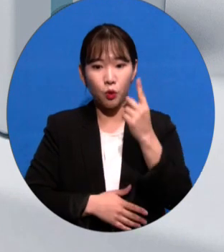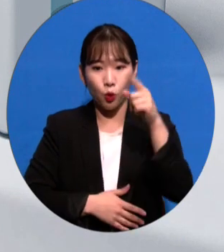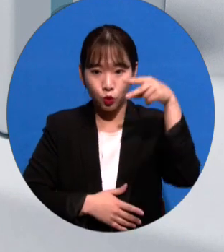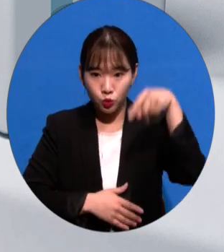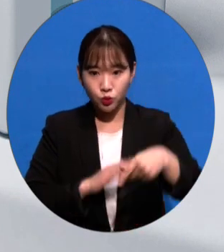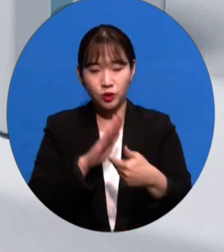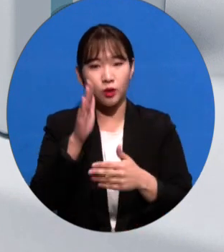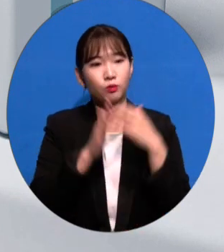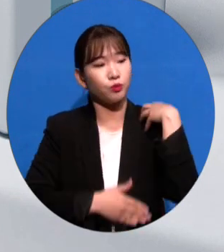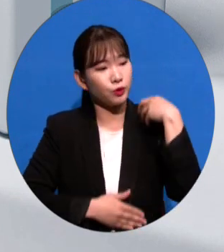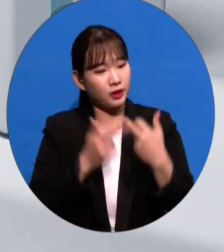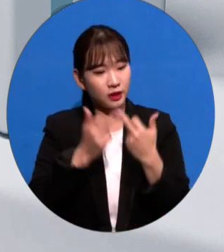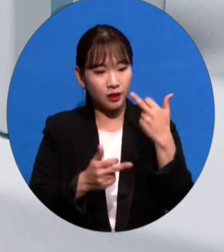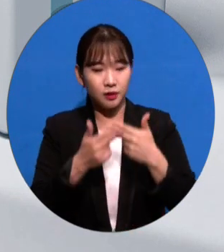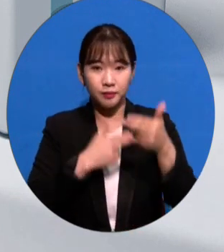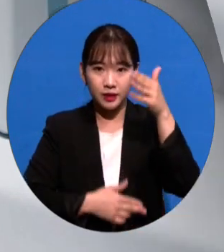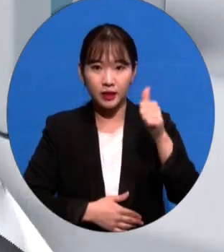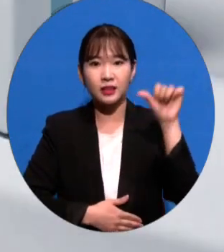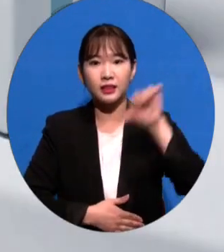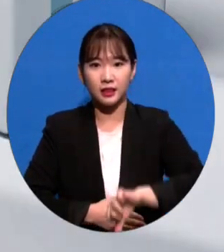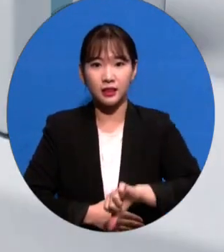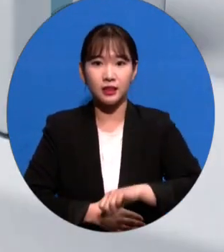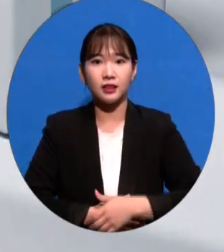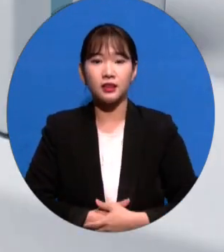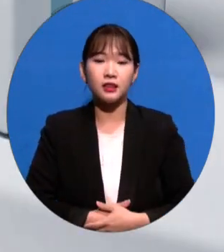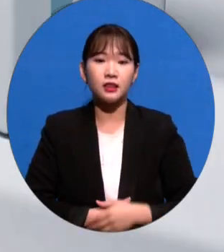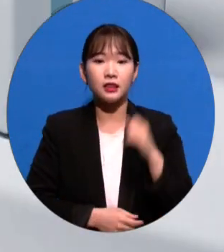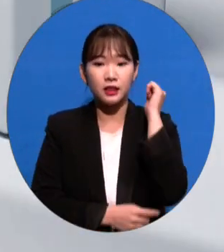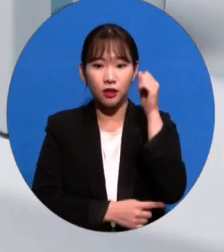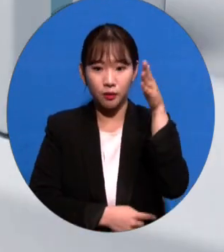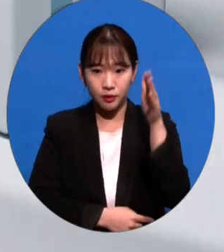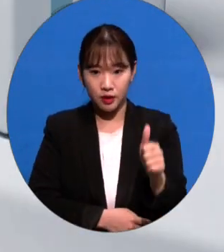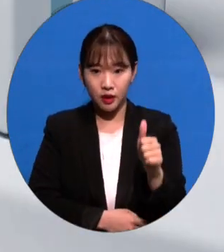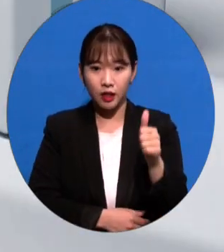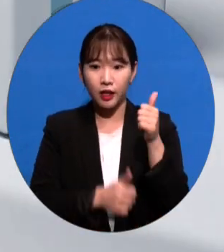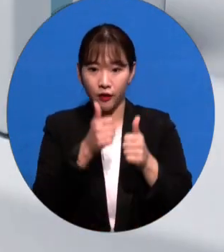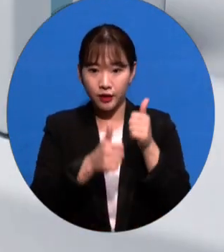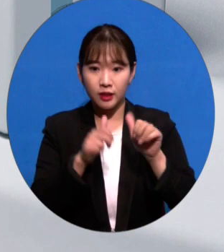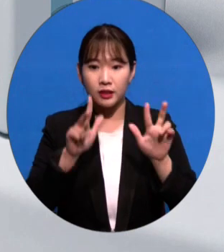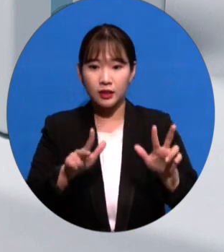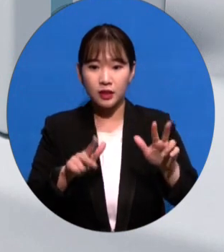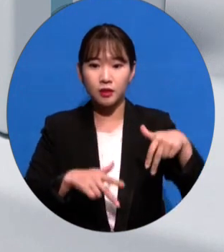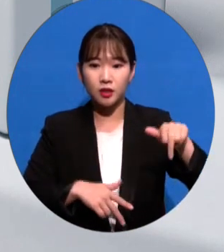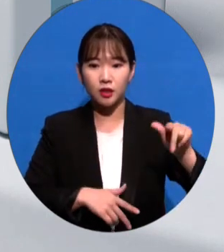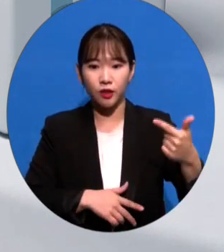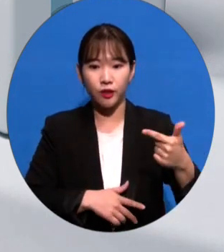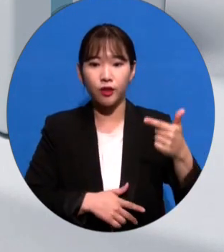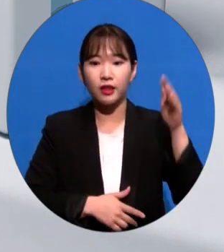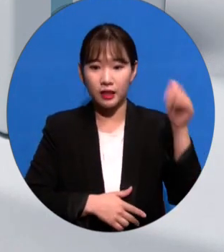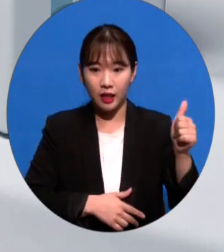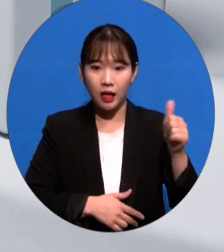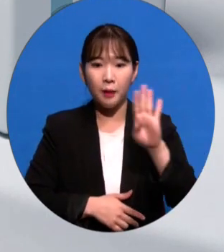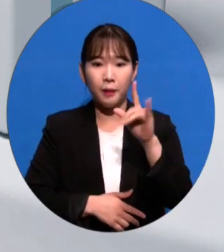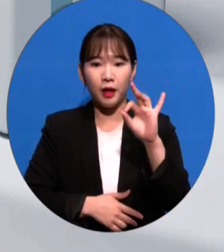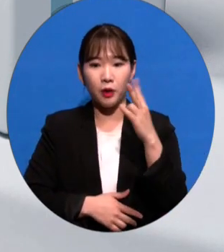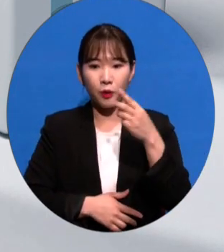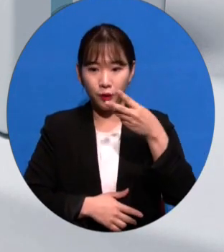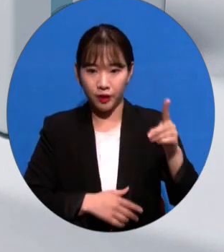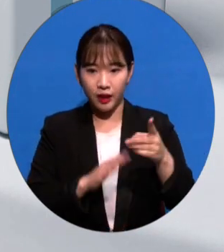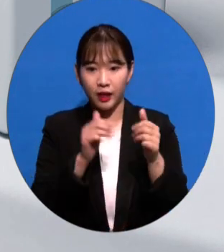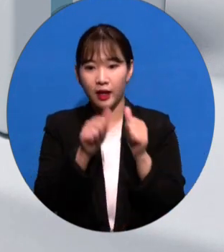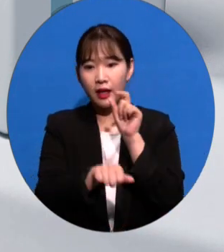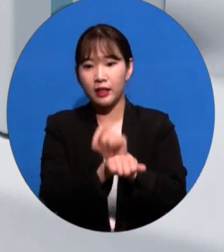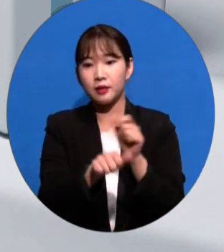무안군 산림조합장은 컷오프됐습니다. 영암군수 경선은 현 전동평 군수와 배영태 전